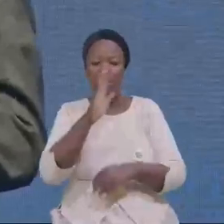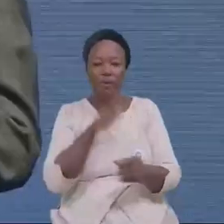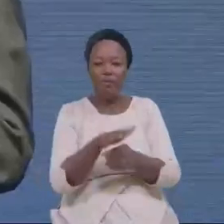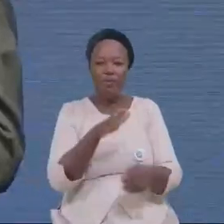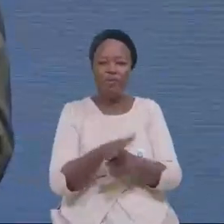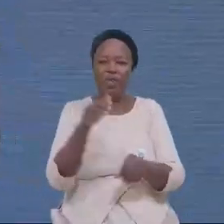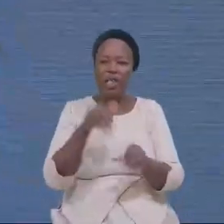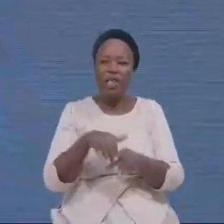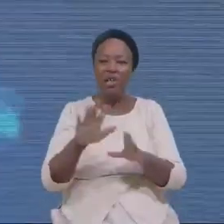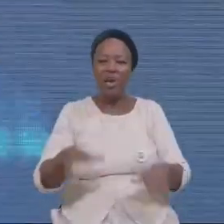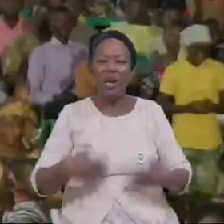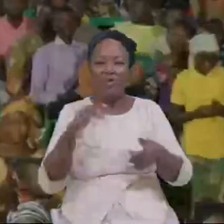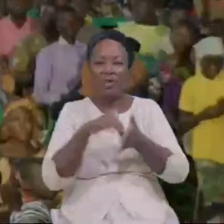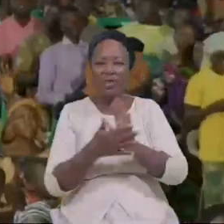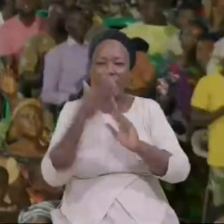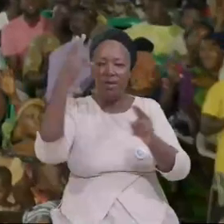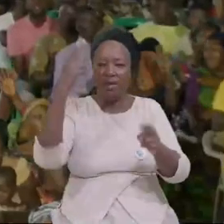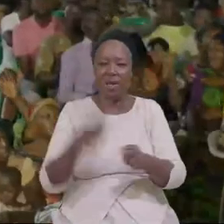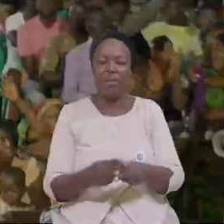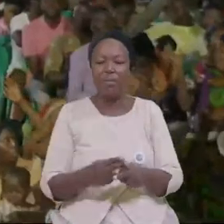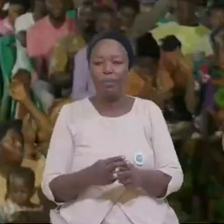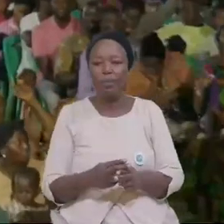ta vie au nom de Jésus.